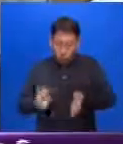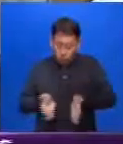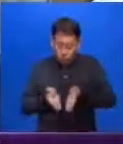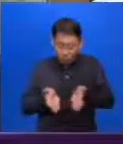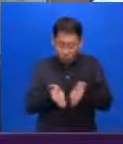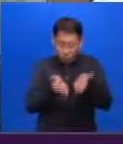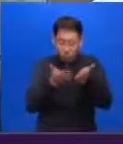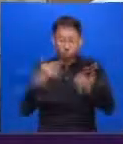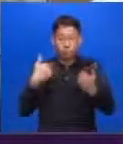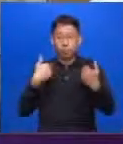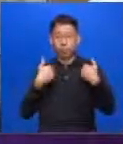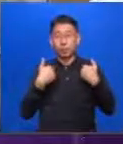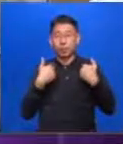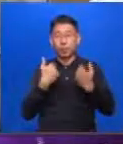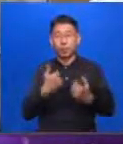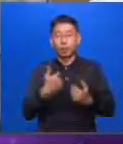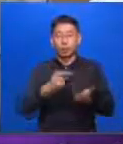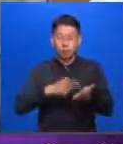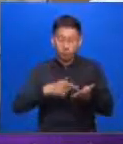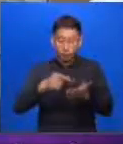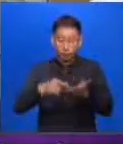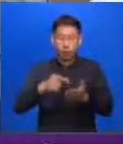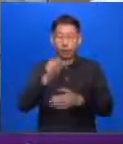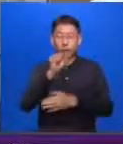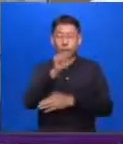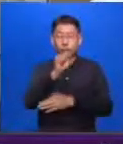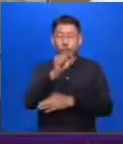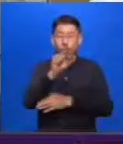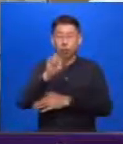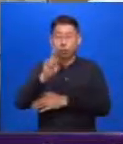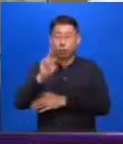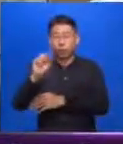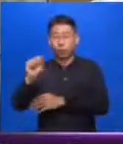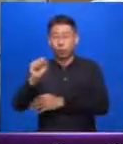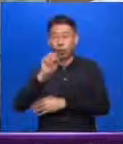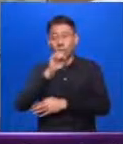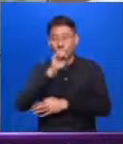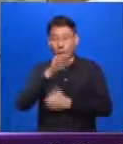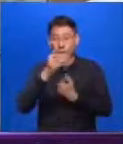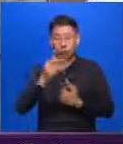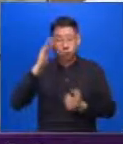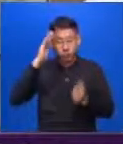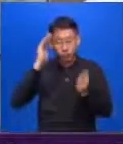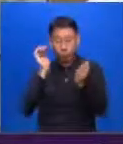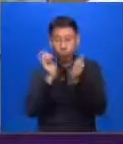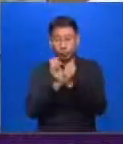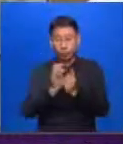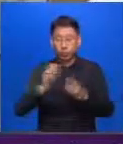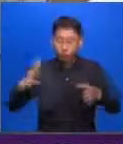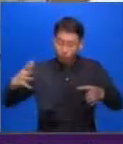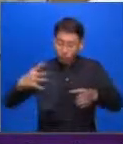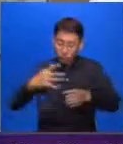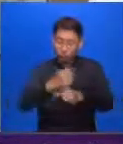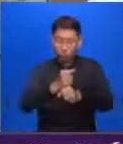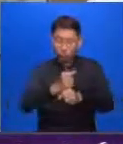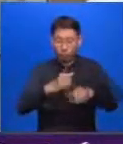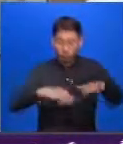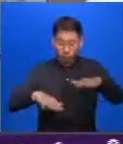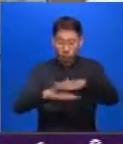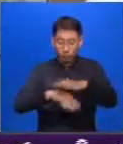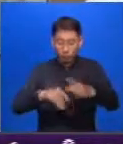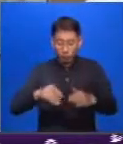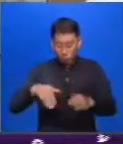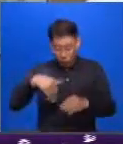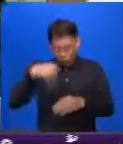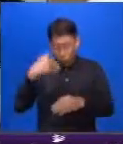ายสุรพงษ์โตวิจักชัยกูลที่ปรึกษาสรส.ได้มอบหมายให้สำนักงานตำรวจแห่งชาติสรุปข้อมูลต่างๆเป็นการเบื้องต้นก่อนพิจ